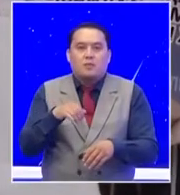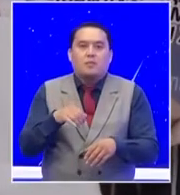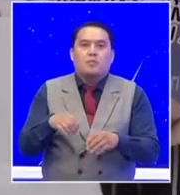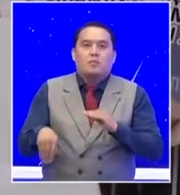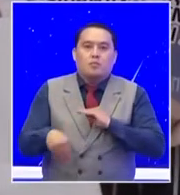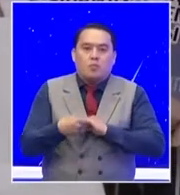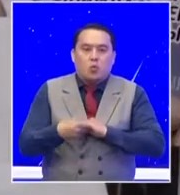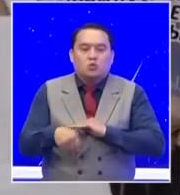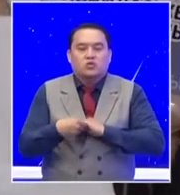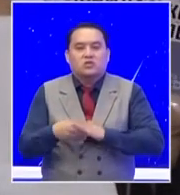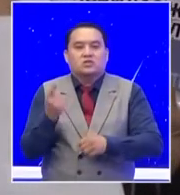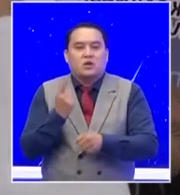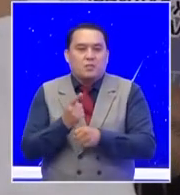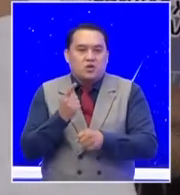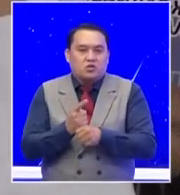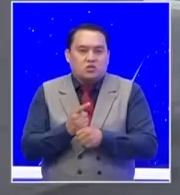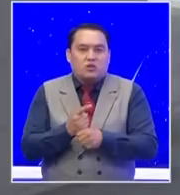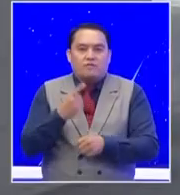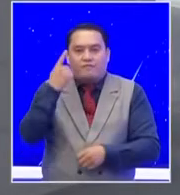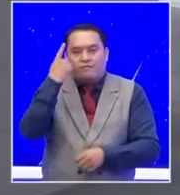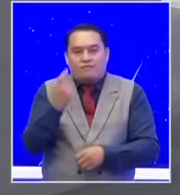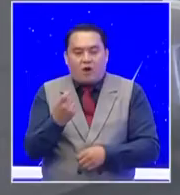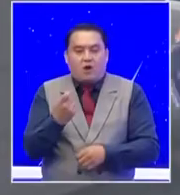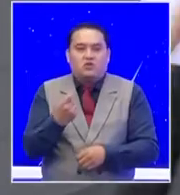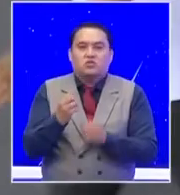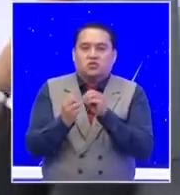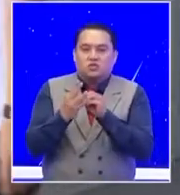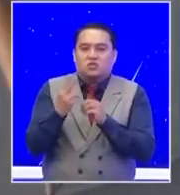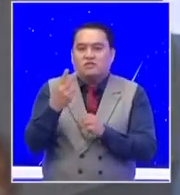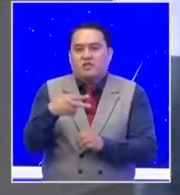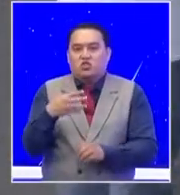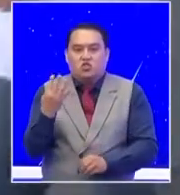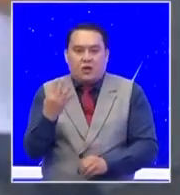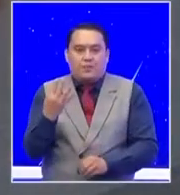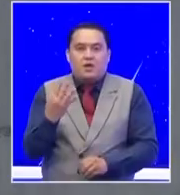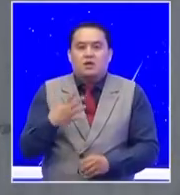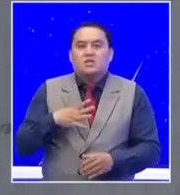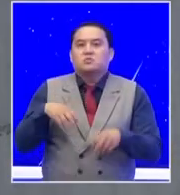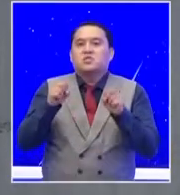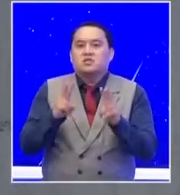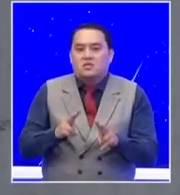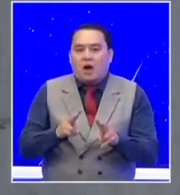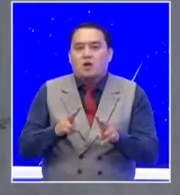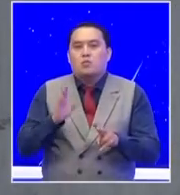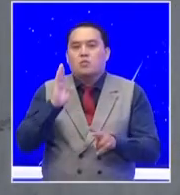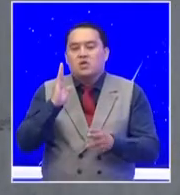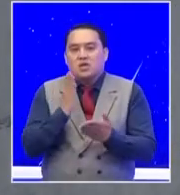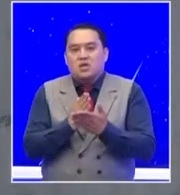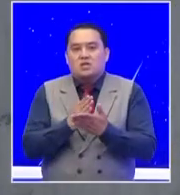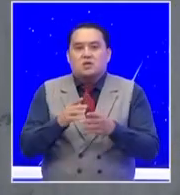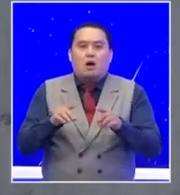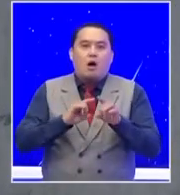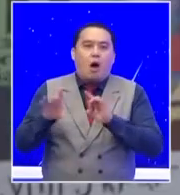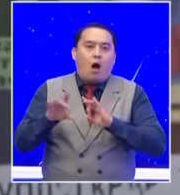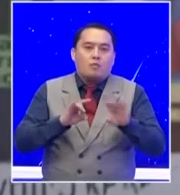названием «Будь добропорядочным, сообщи о фактах коррупции на 1424». Теперь специальные наклейки появились на досках